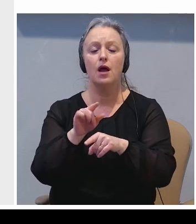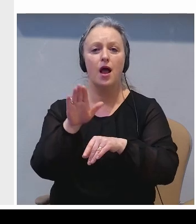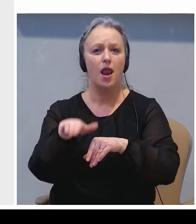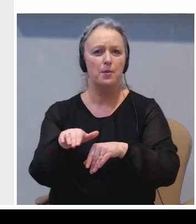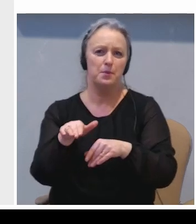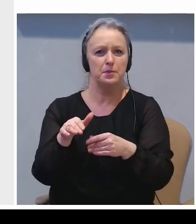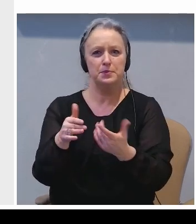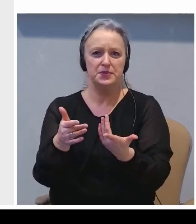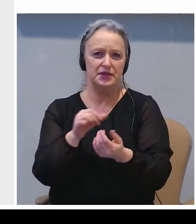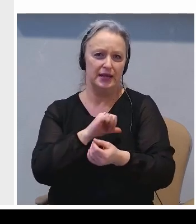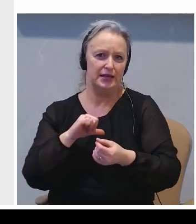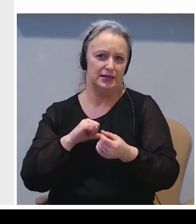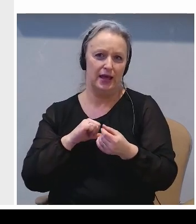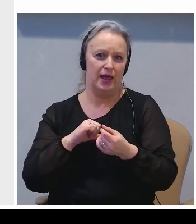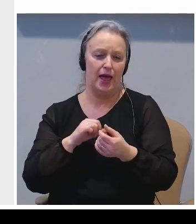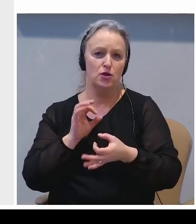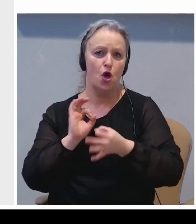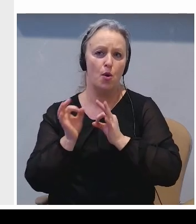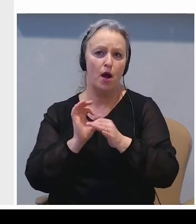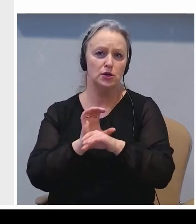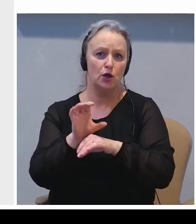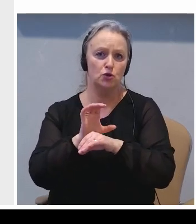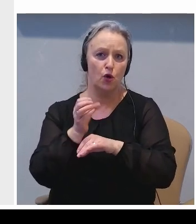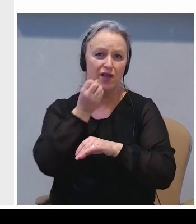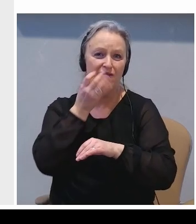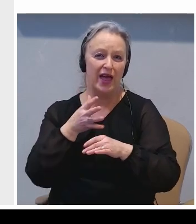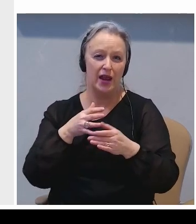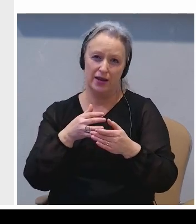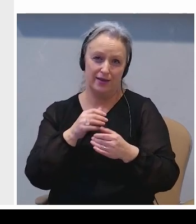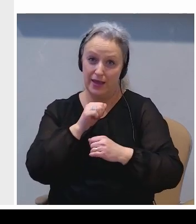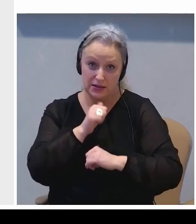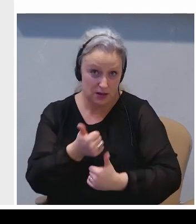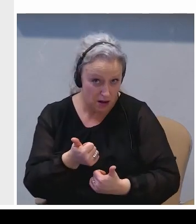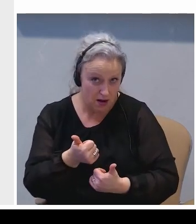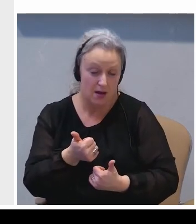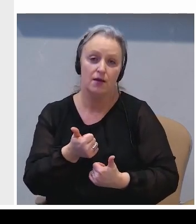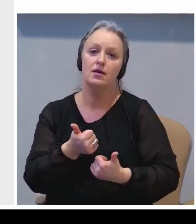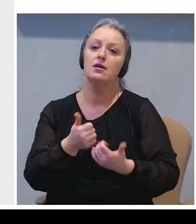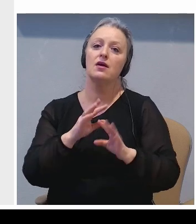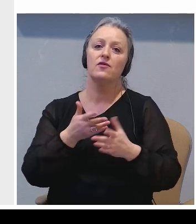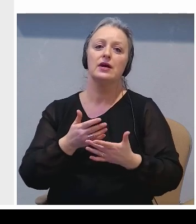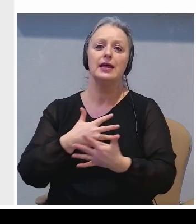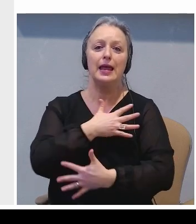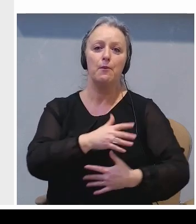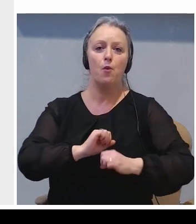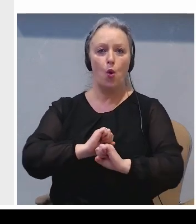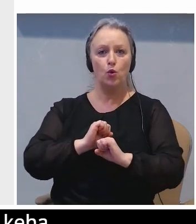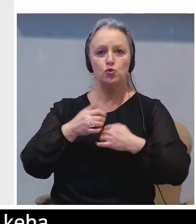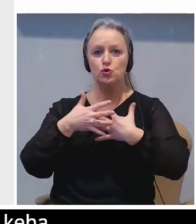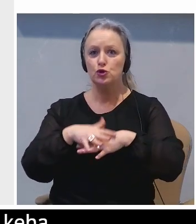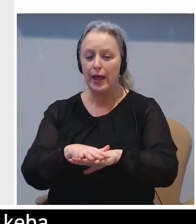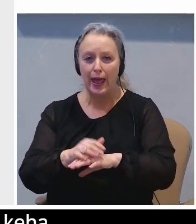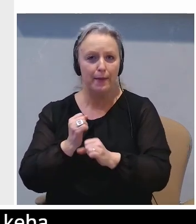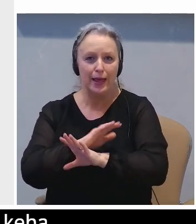saa toota normaalset verekoostist või immuunsüsteem ei tööta